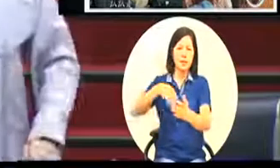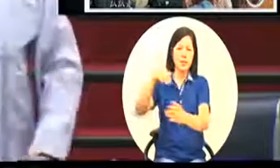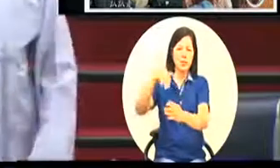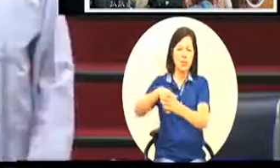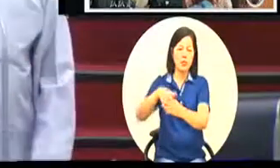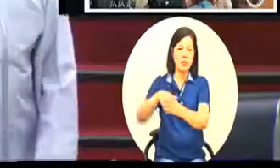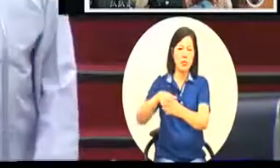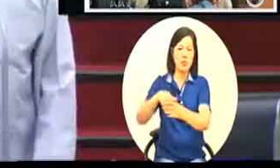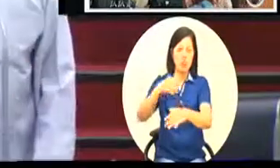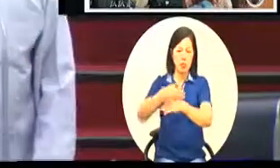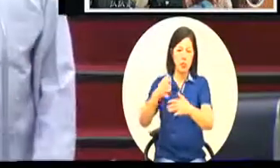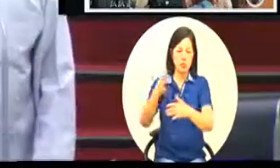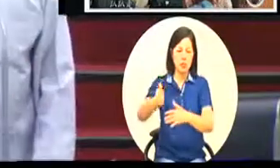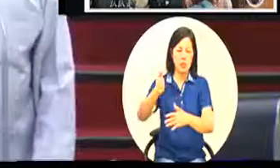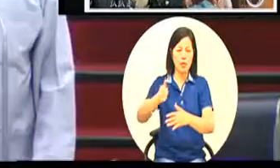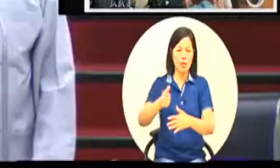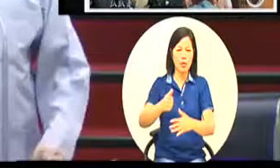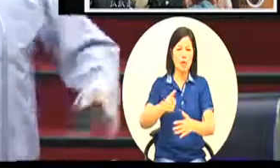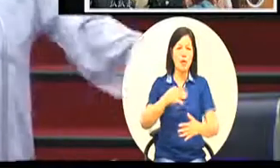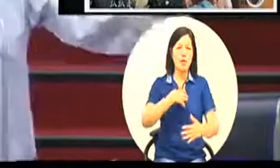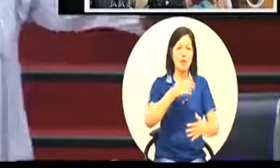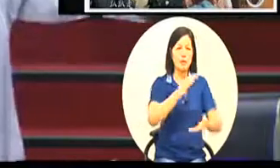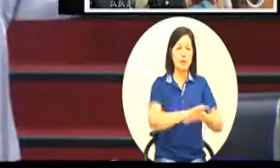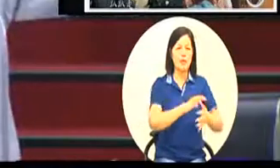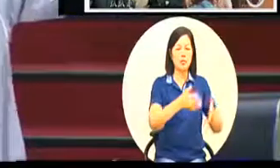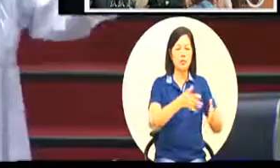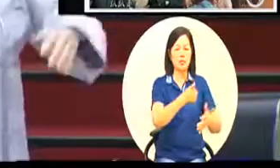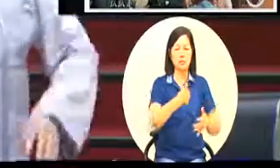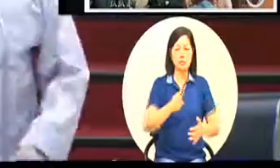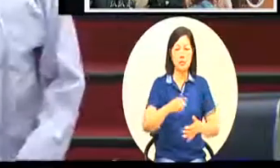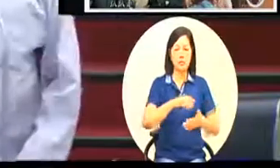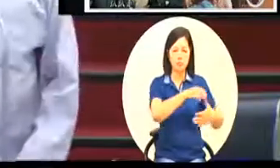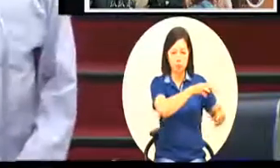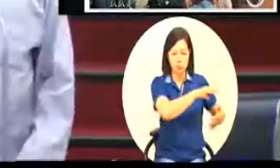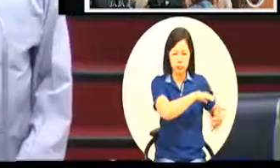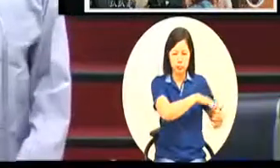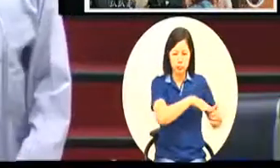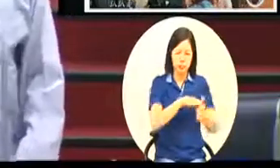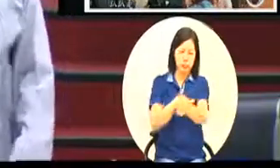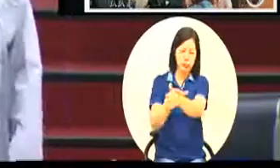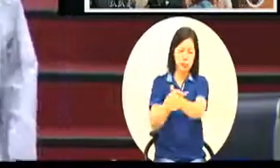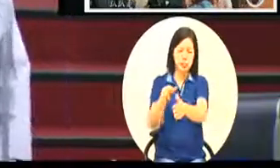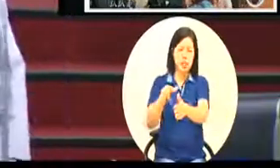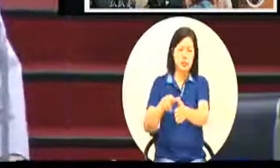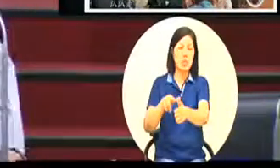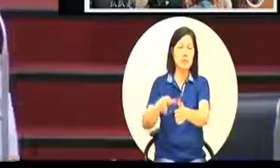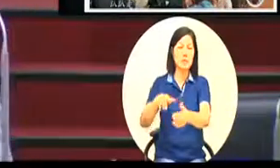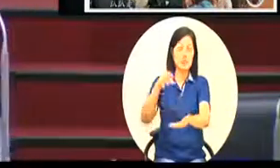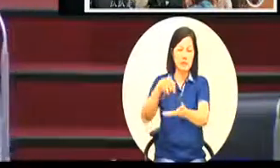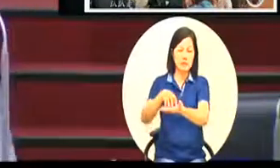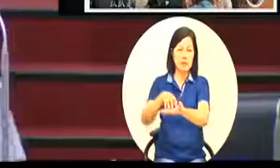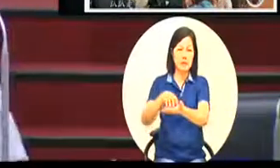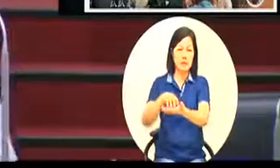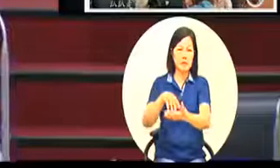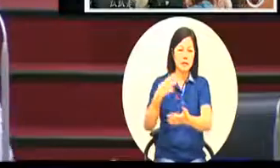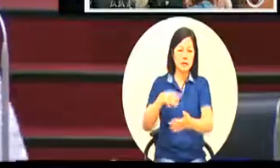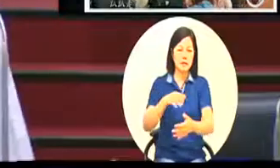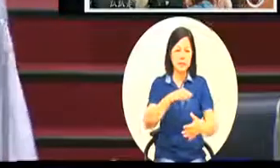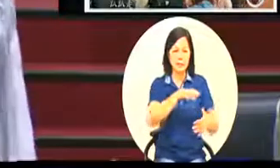去做证啦，啊，阮遮个人伊遐旁听啦，迄蔡西文也甲问